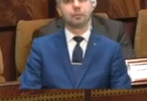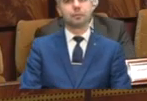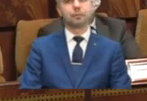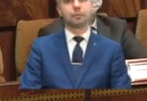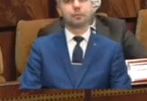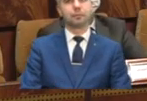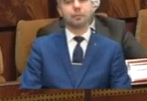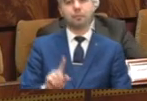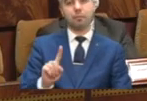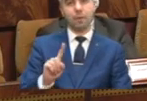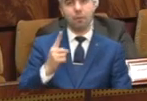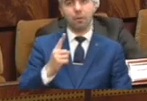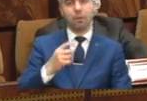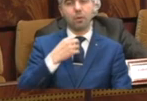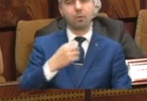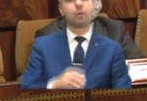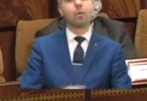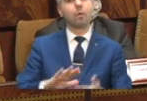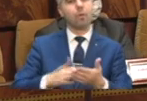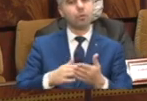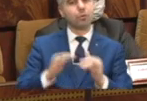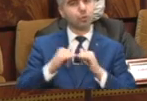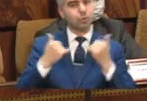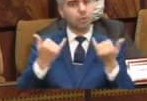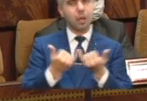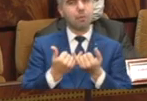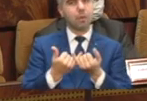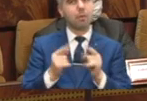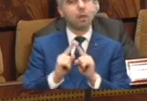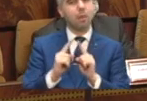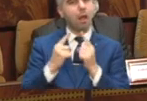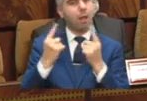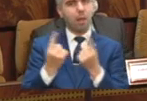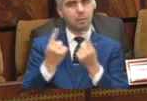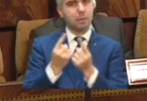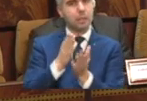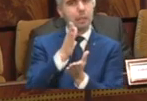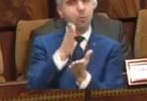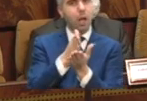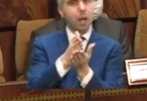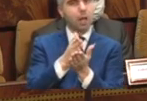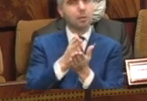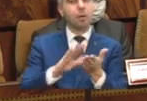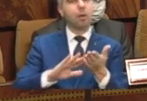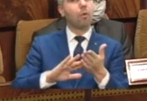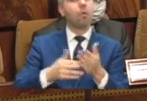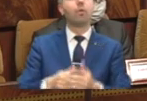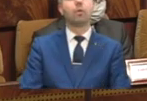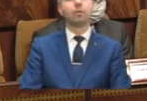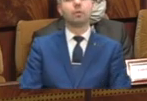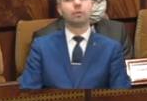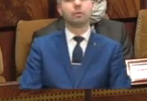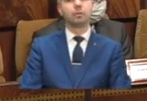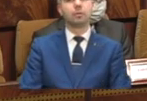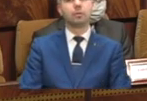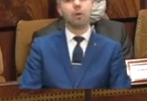ولأن كنا كنتمناو أن الأشغال ديالنا تستمر في جو ديمقراطي تسودو يعني